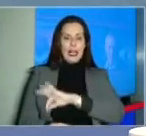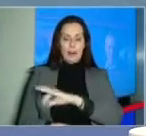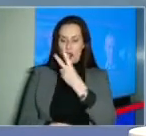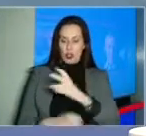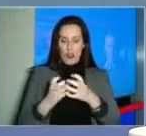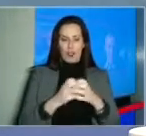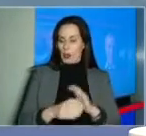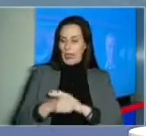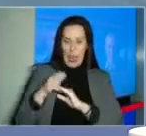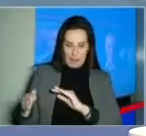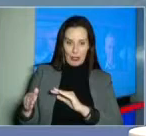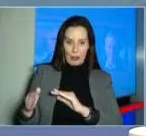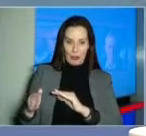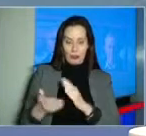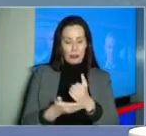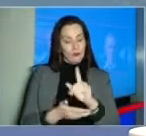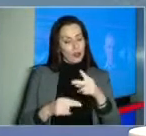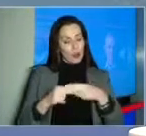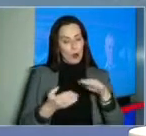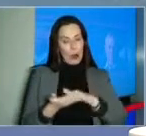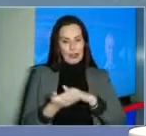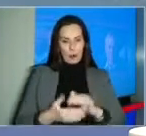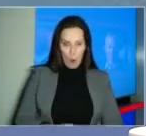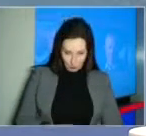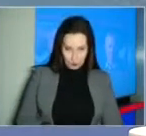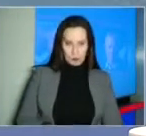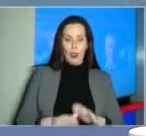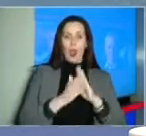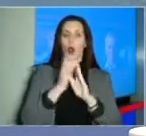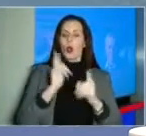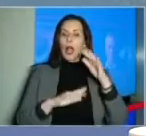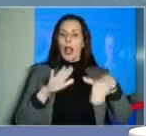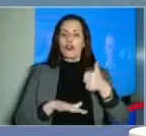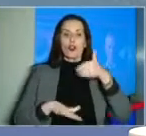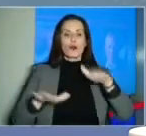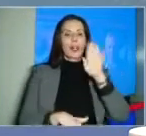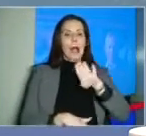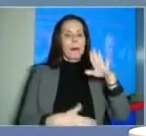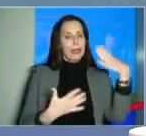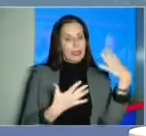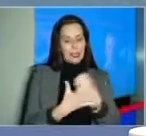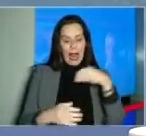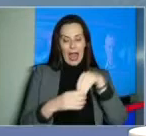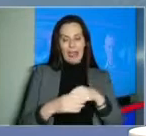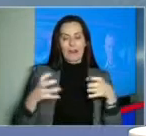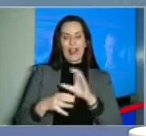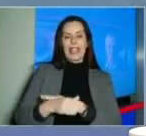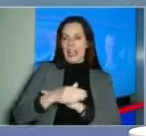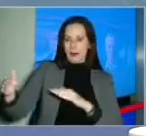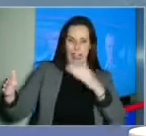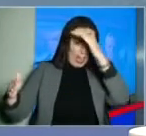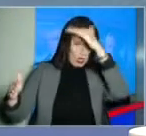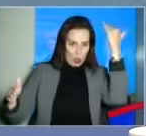מפלגות הימין שמתנדנדות סביב אחוז החסימה. כל זה קורה לאחר שראש הממשלה הצליח לאחד את מפלגות הימין